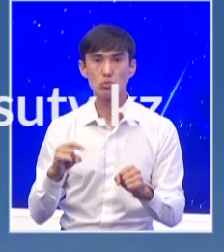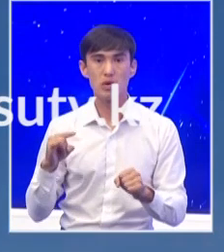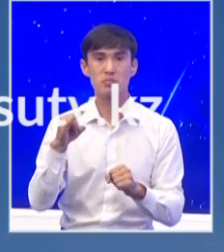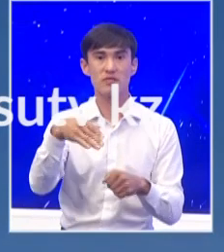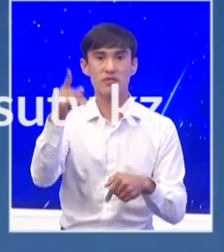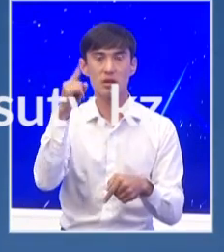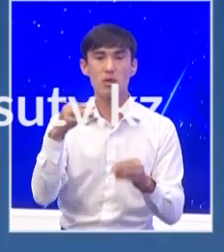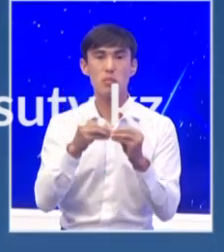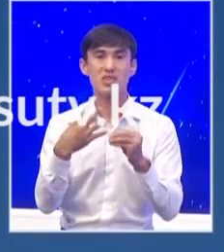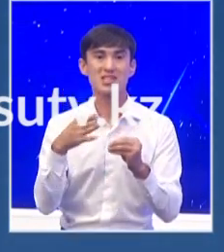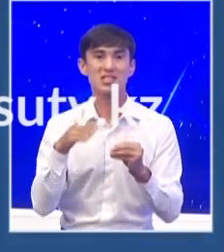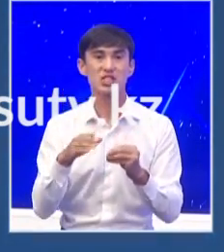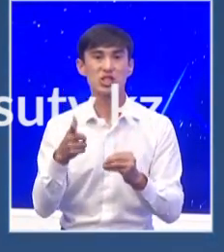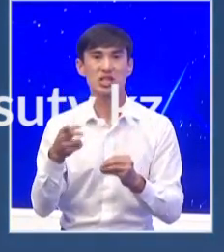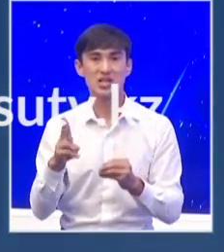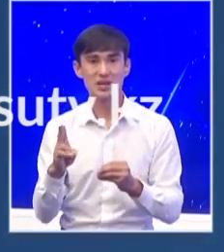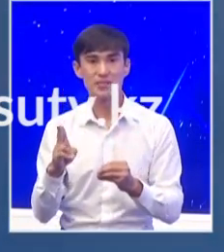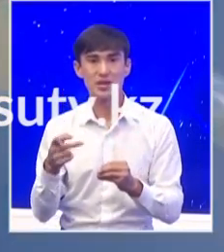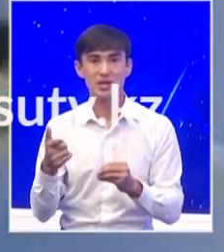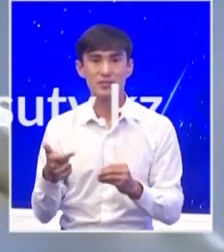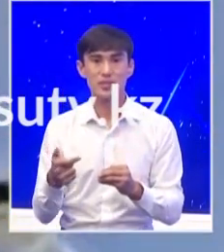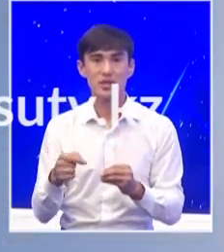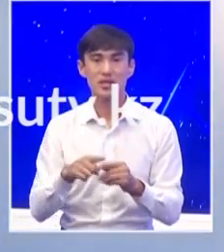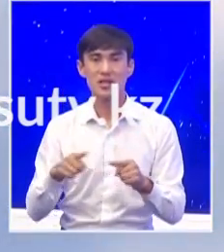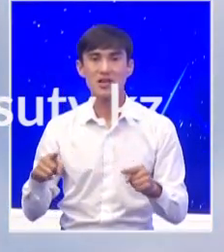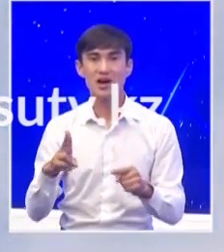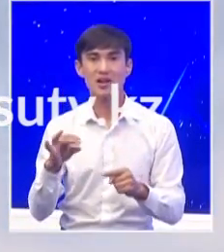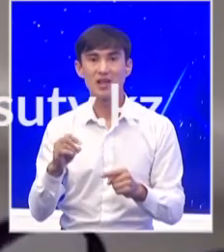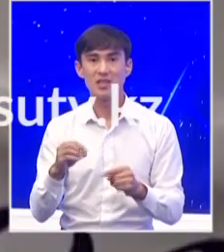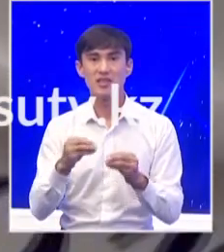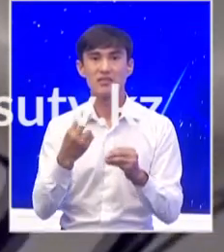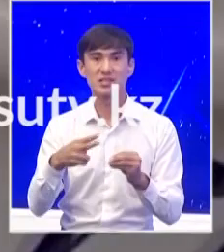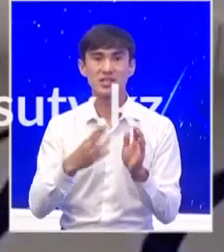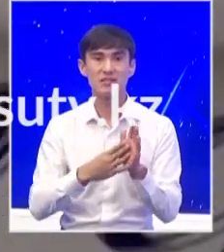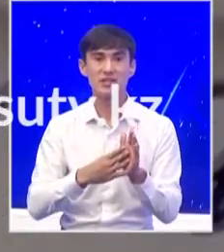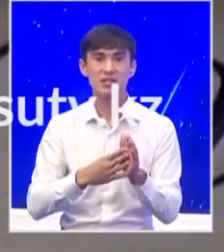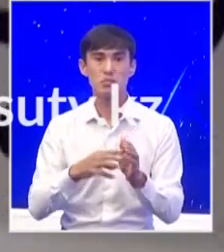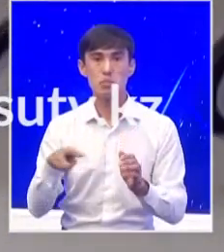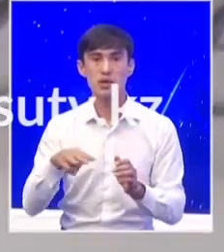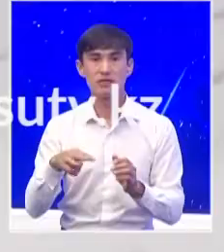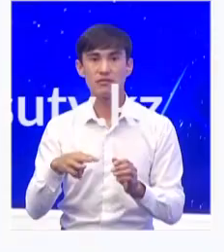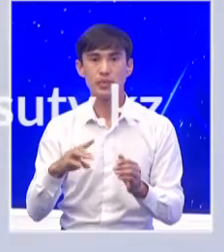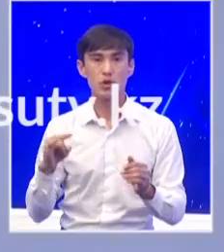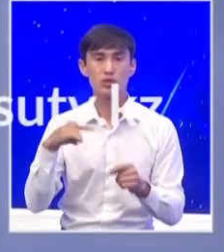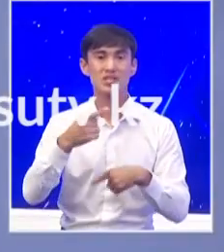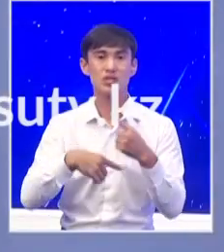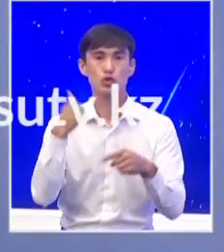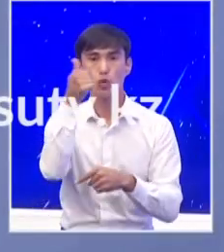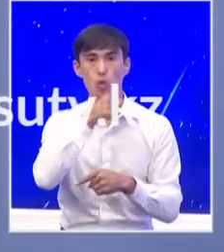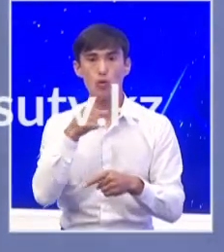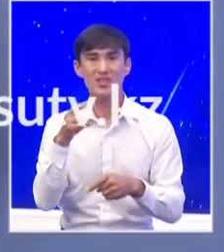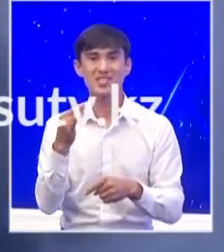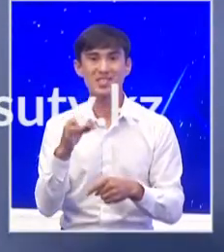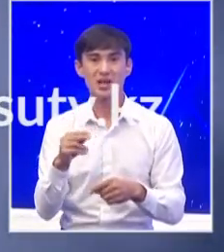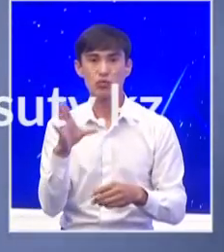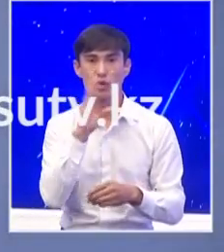тысяч килограммов. Длина крыла 29 метров. Летные испытания запланированы на следующий год. Инженерам удалось решить одну